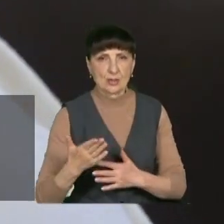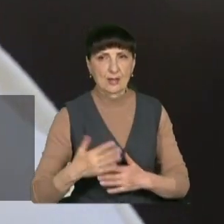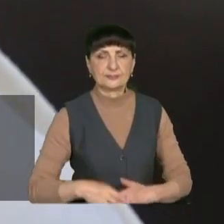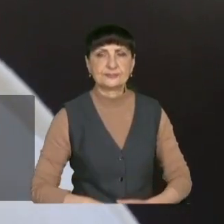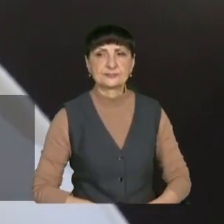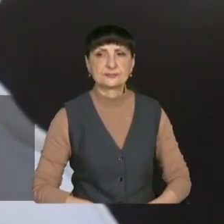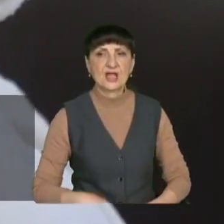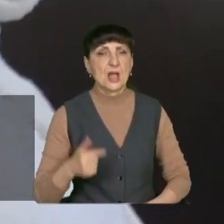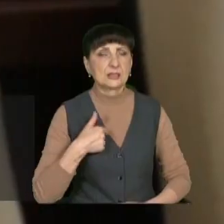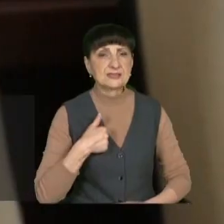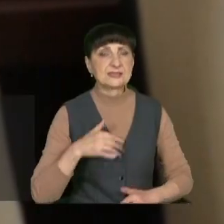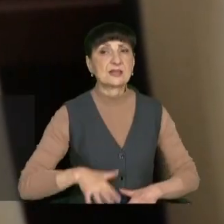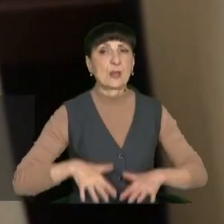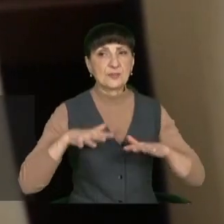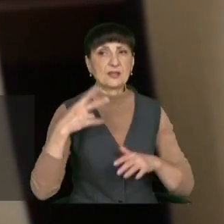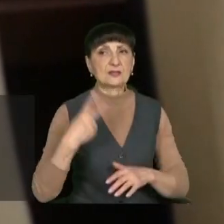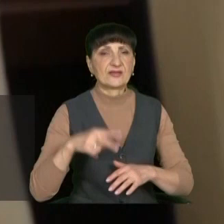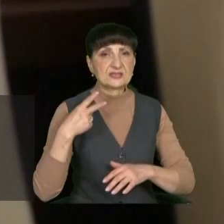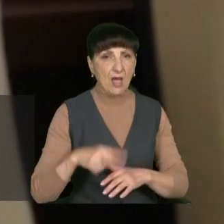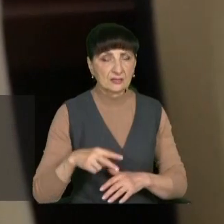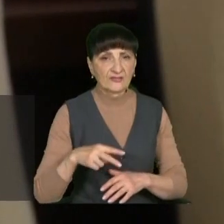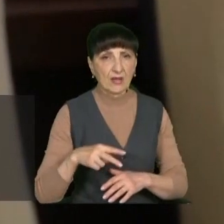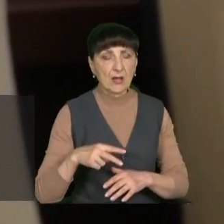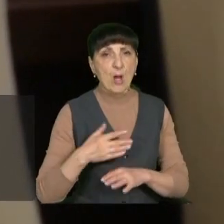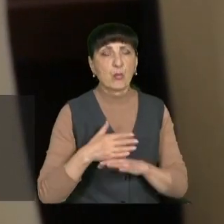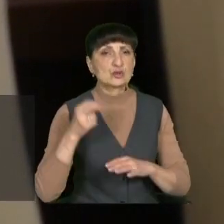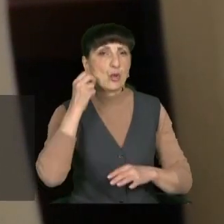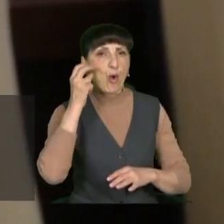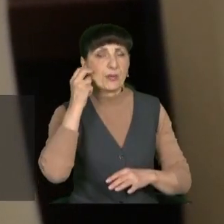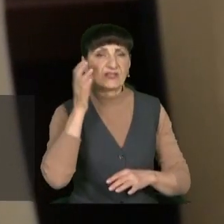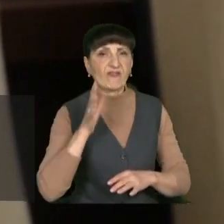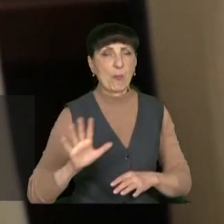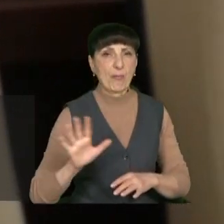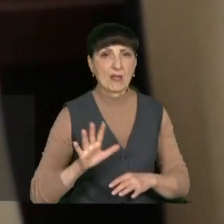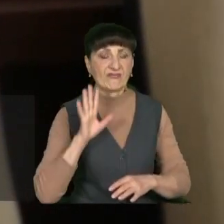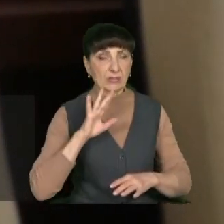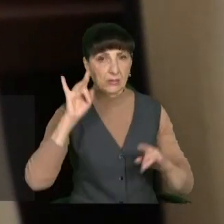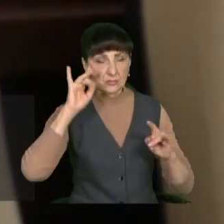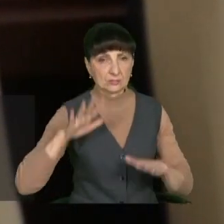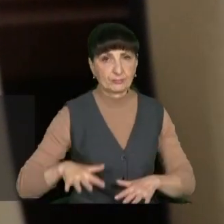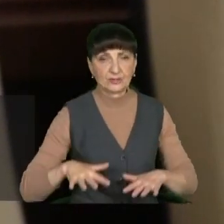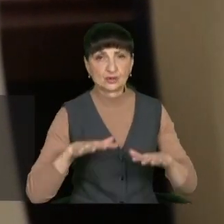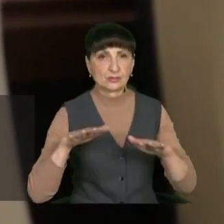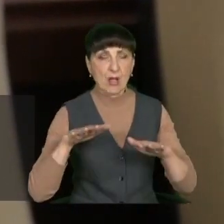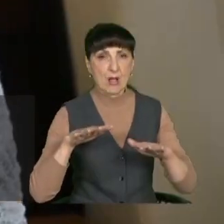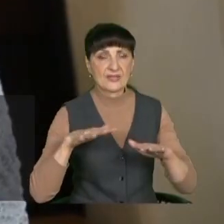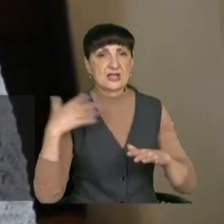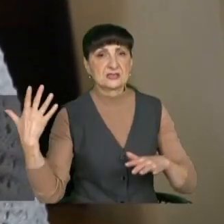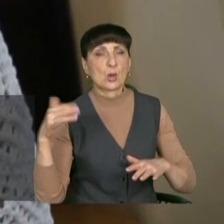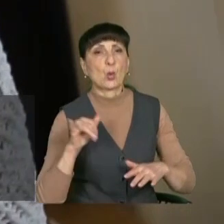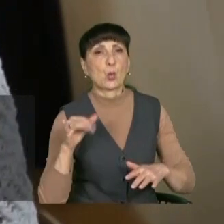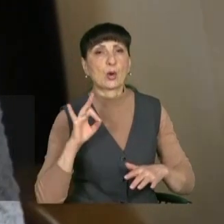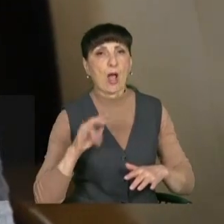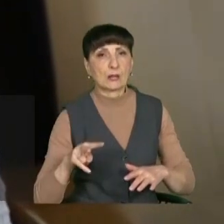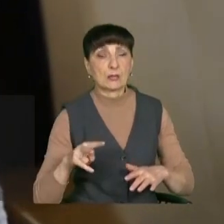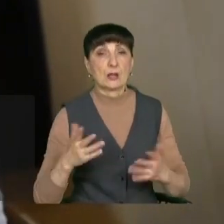Нас затопило 20-го, где-то после обеда часов 5, наверное, вода неожиданно пришла со стороны Урала. Вот с